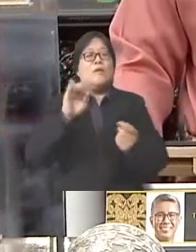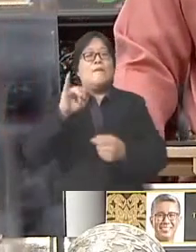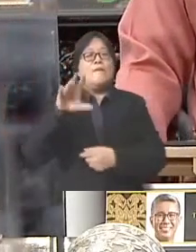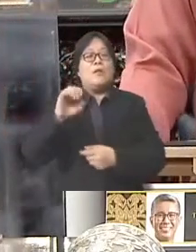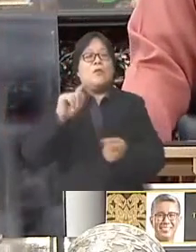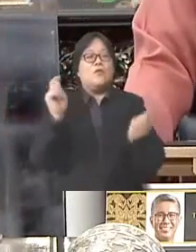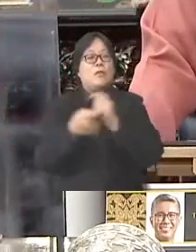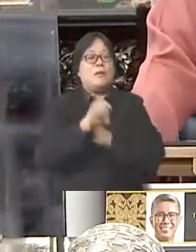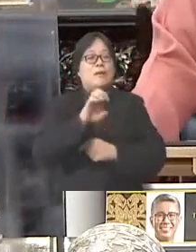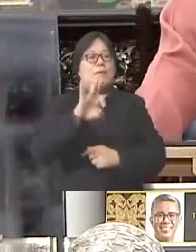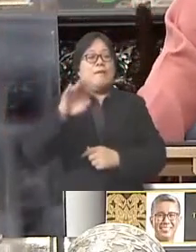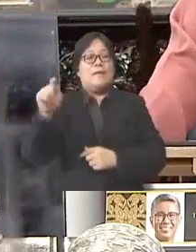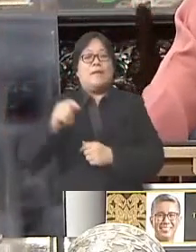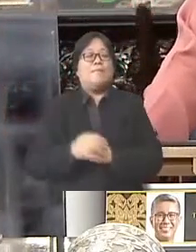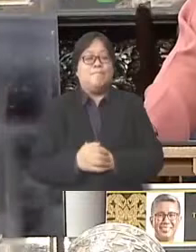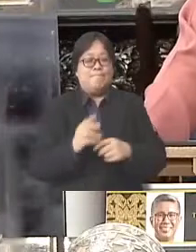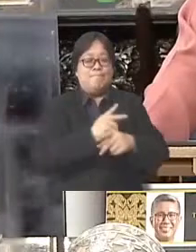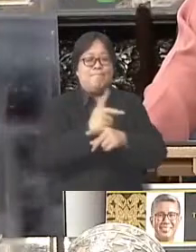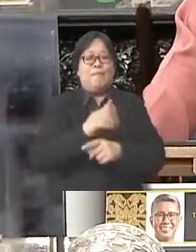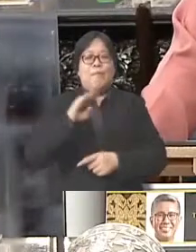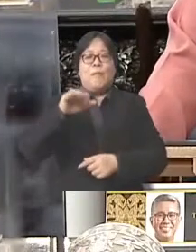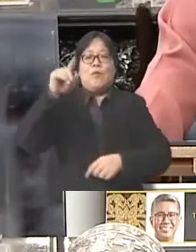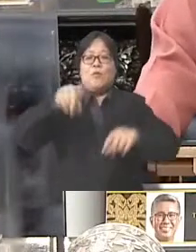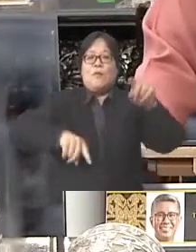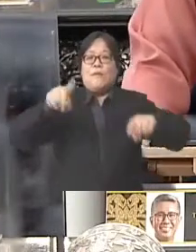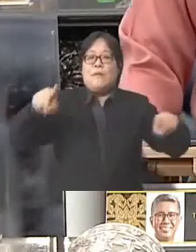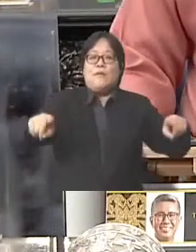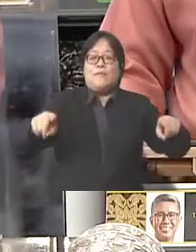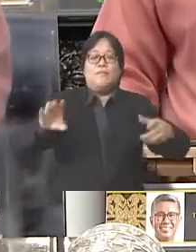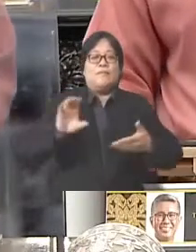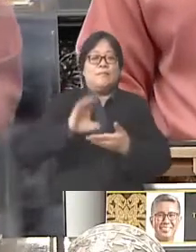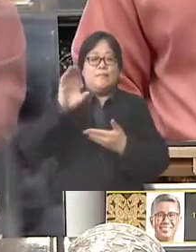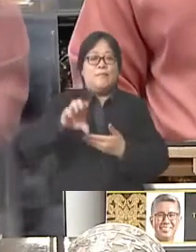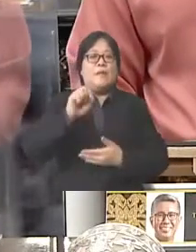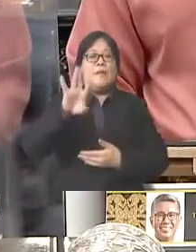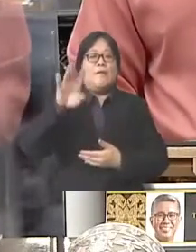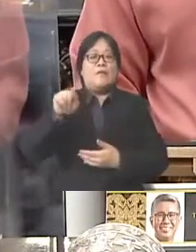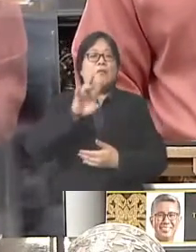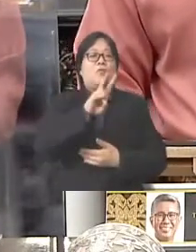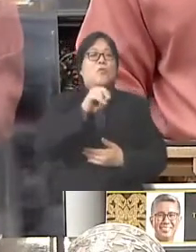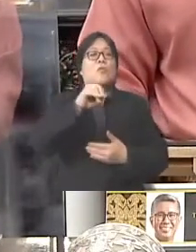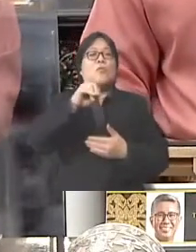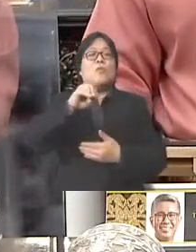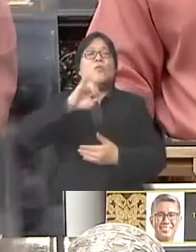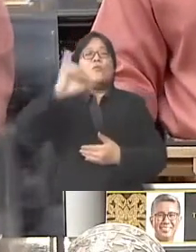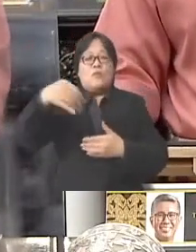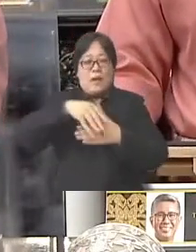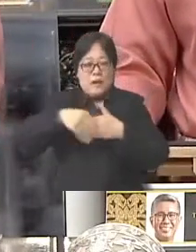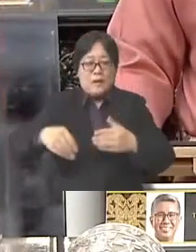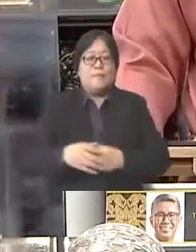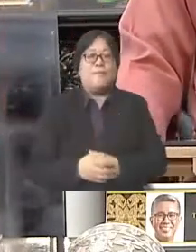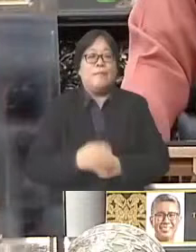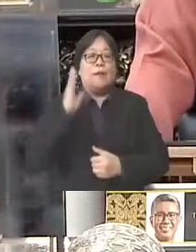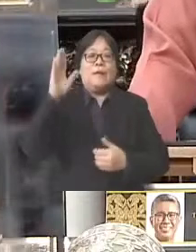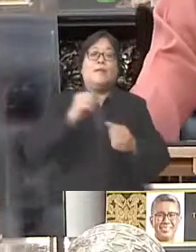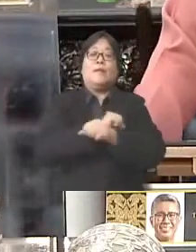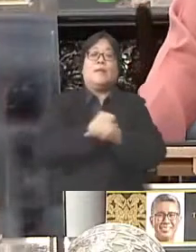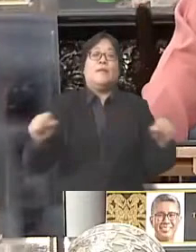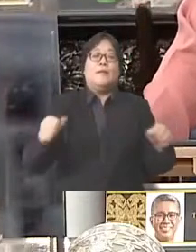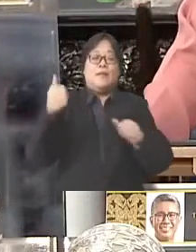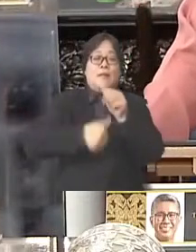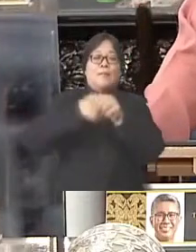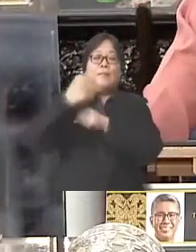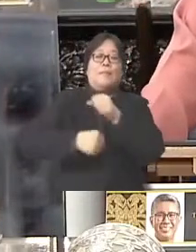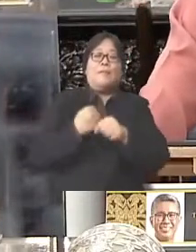transfer atau IPB bagi memelihara biodiversity runtuhkan IFT berjumlah tujuh Ringgit 70juta Ringgit akan disediakan